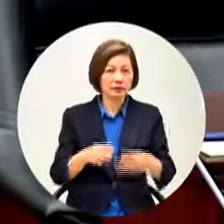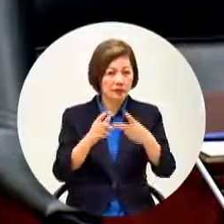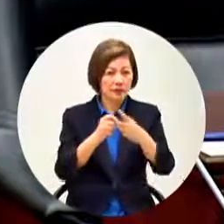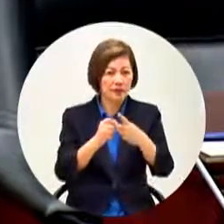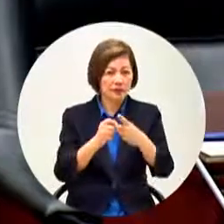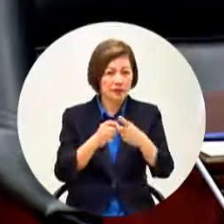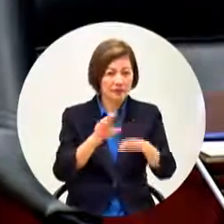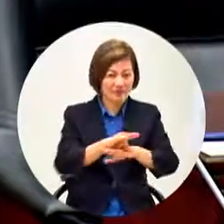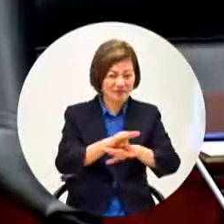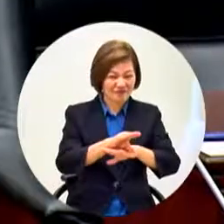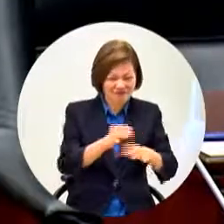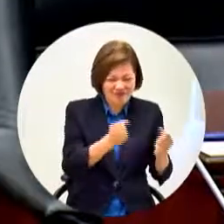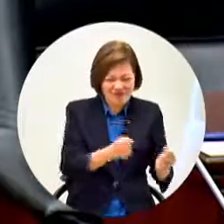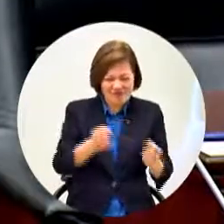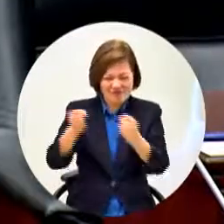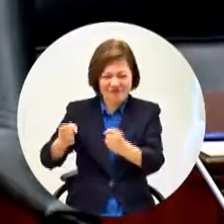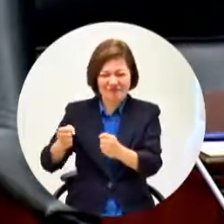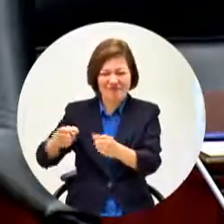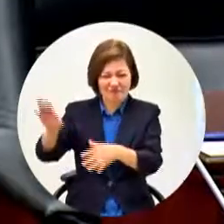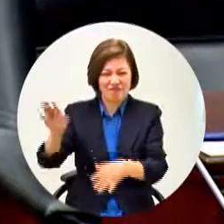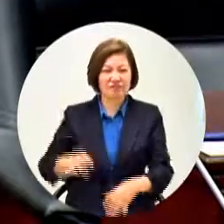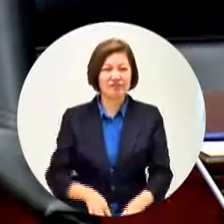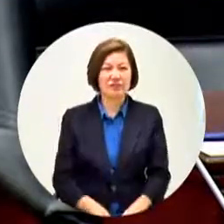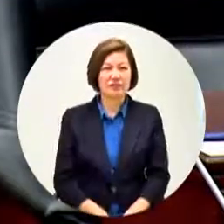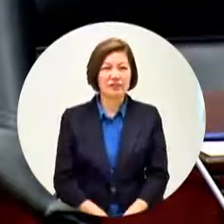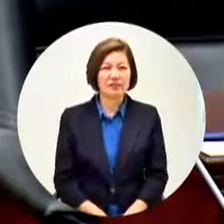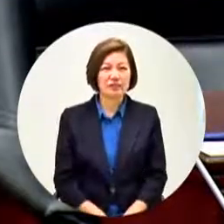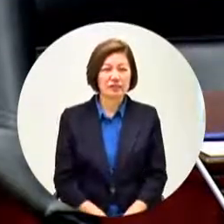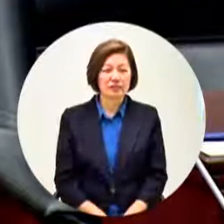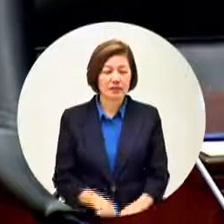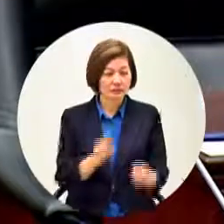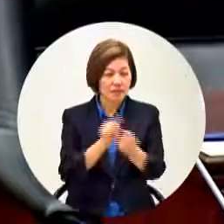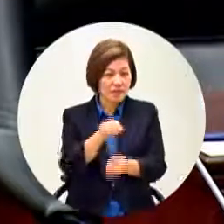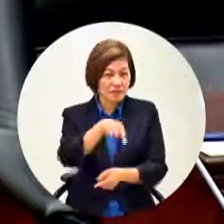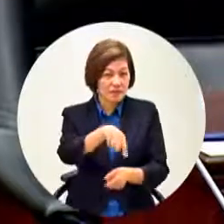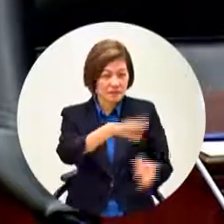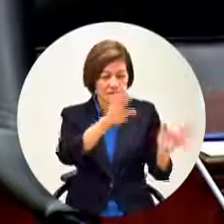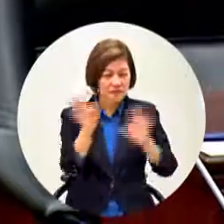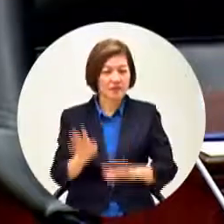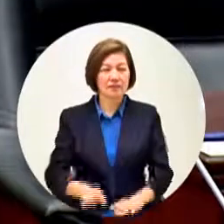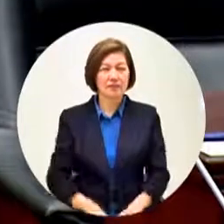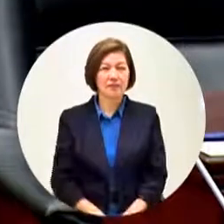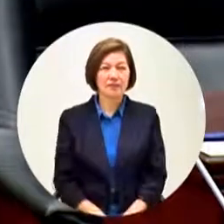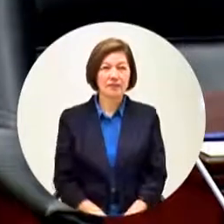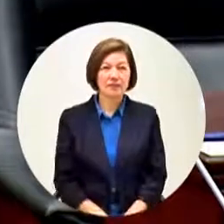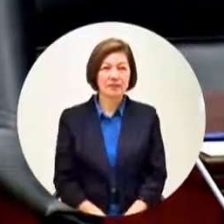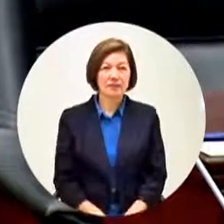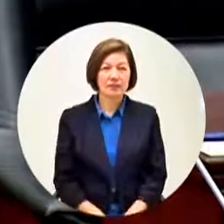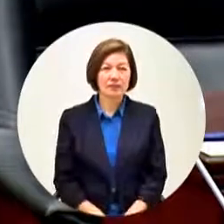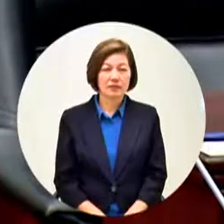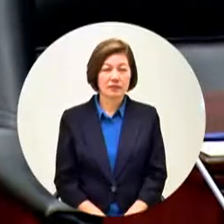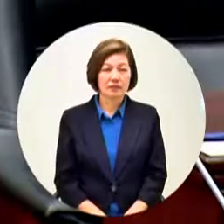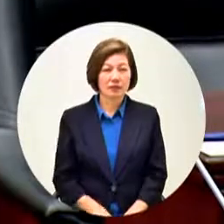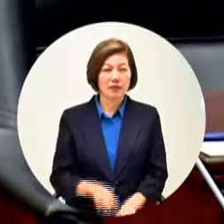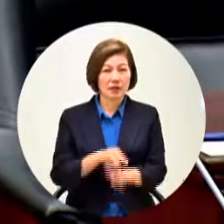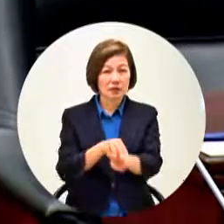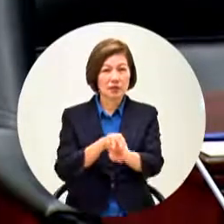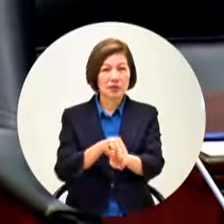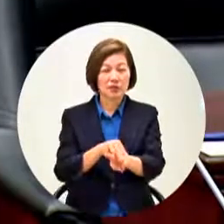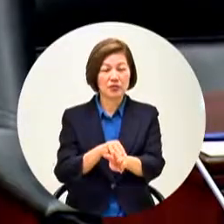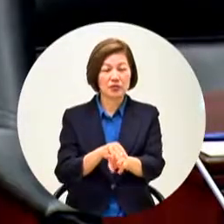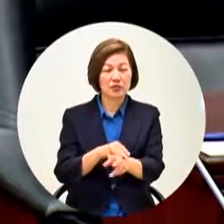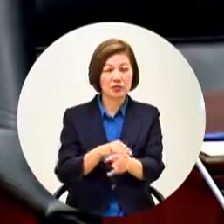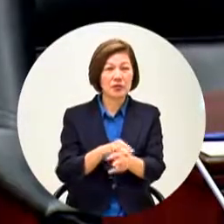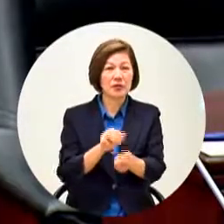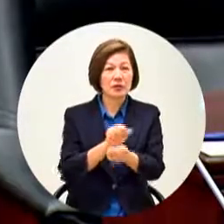走，结果。那拄着这个情形啊，伊这个出去，我伫个城关路安尼国道十